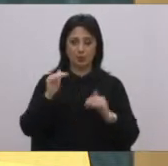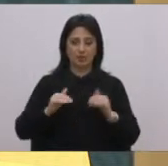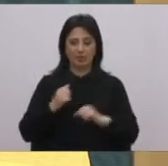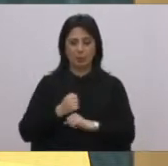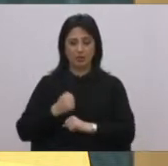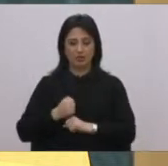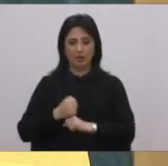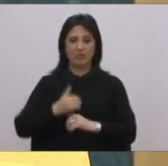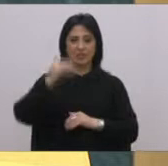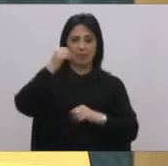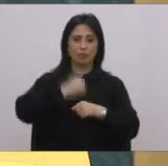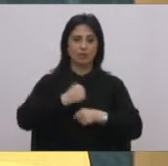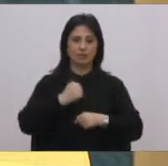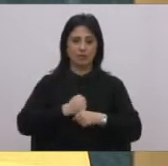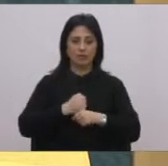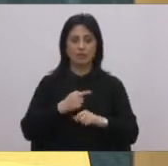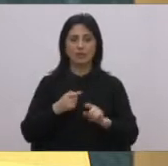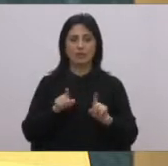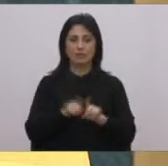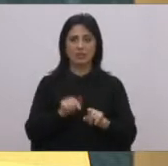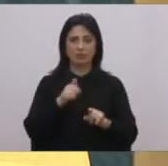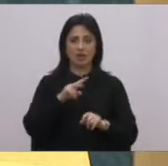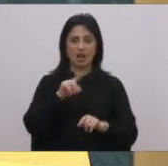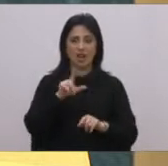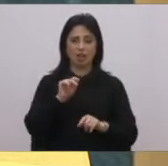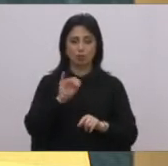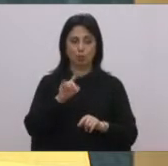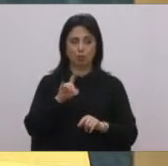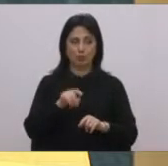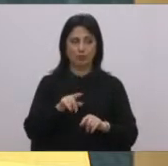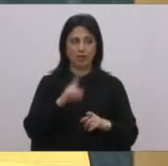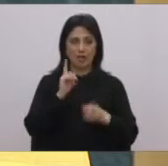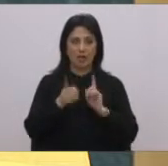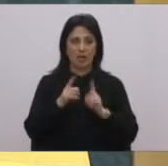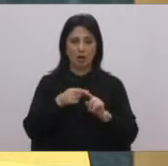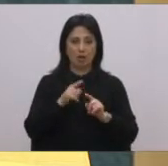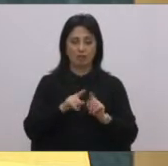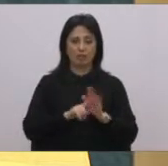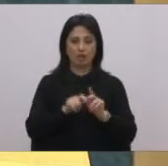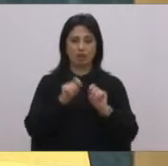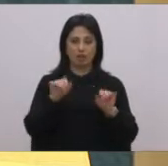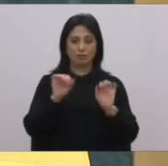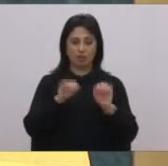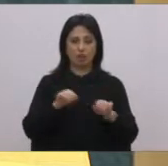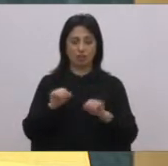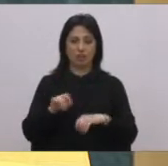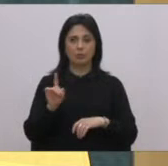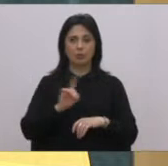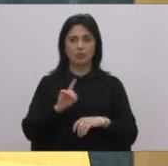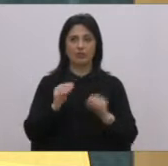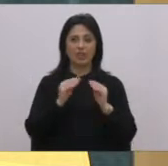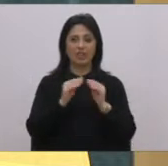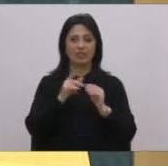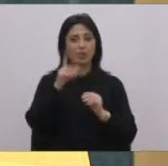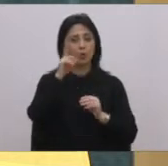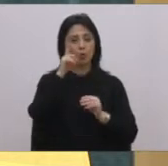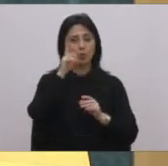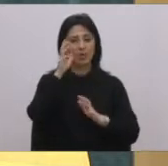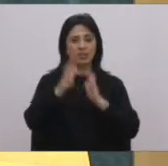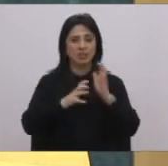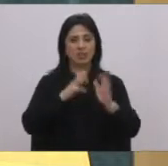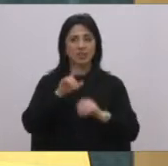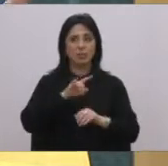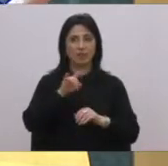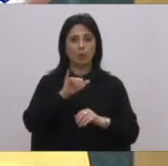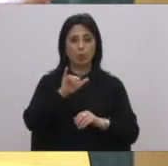სვანეთისთვის, ასევე ზემო სვანეთისთვის, ისევე როგორც ლეჩხუმისთვის და რეალურად ეს შექმნის იმის შესაძლებლობას, რომ იგივე ქუთაისის საერთაშორისო